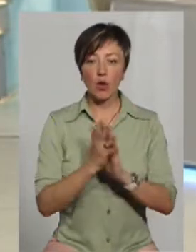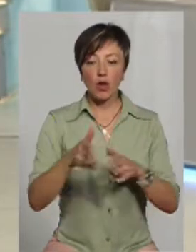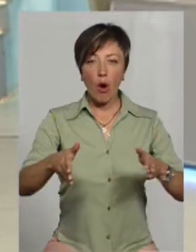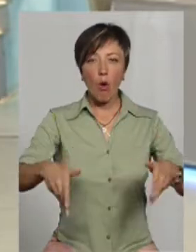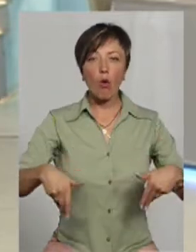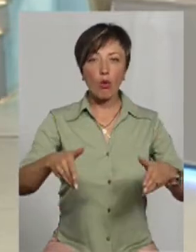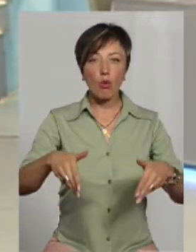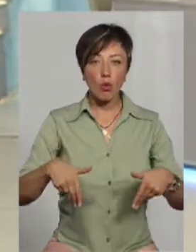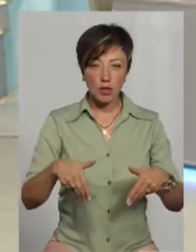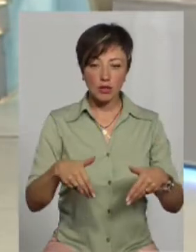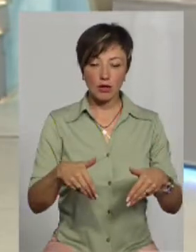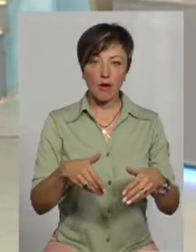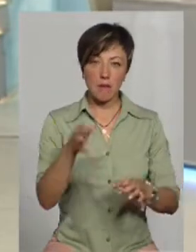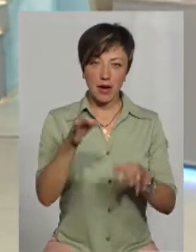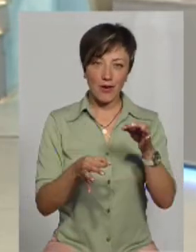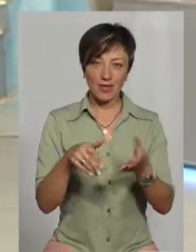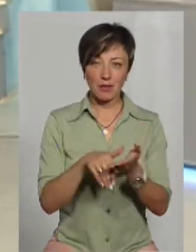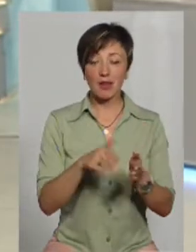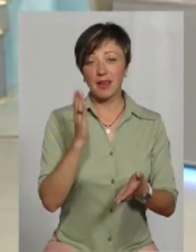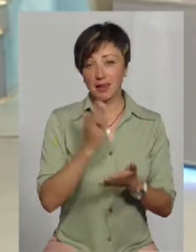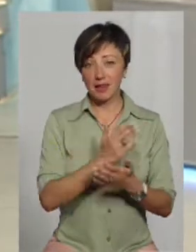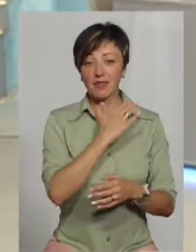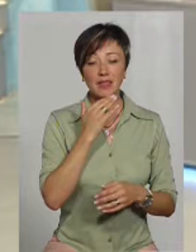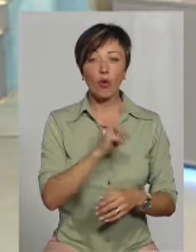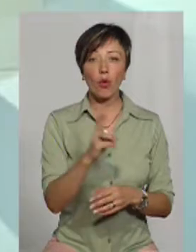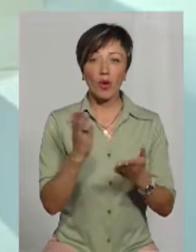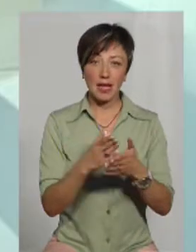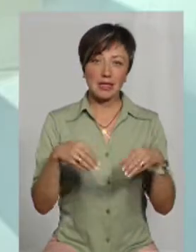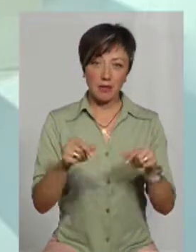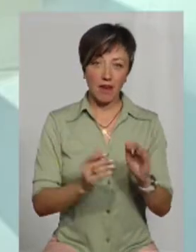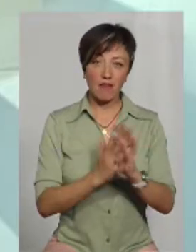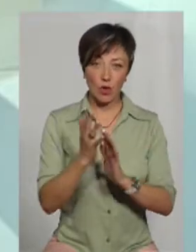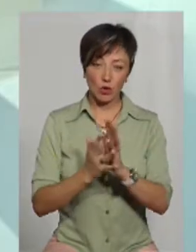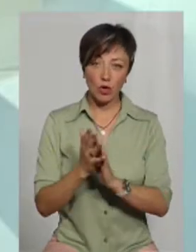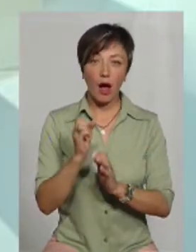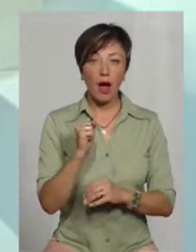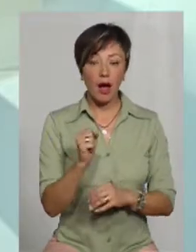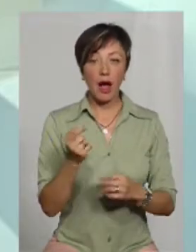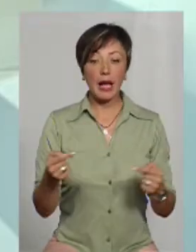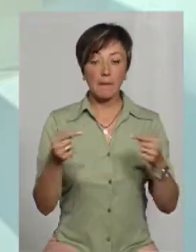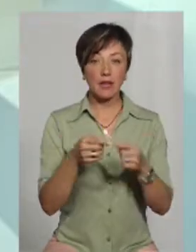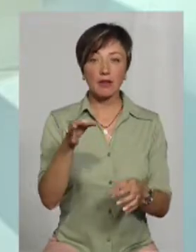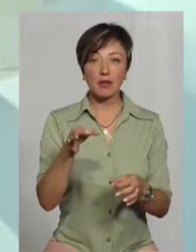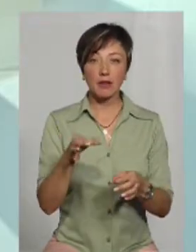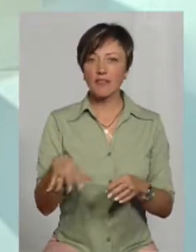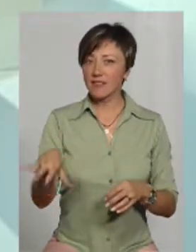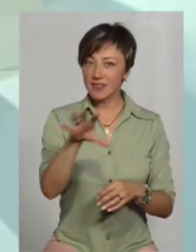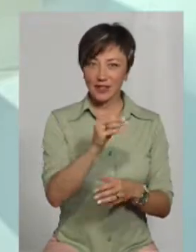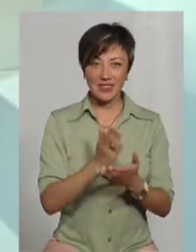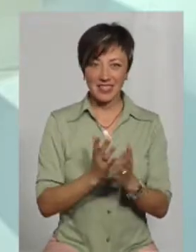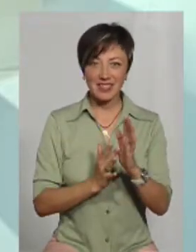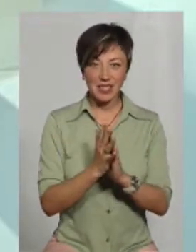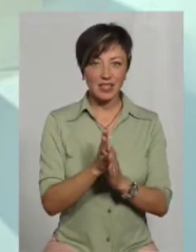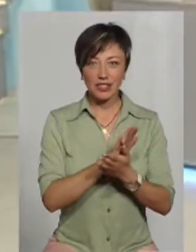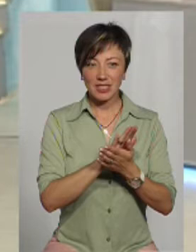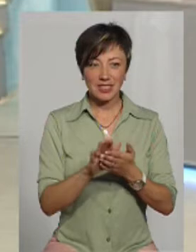городину от, у природний спосіб? Та хватає. Усі, в кого є земля, усі вирощують. А іменно в природі... Прямо усі, в кого є земля,